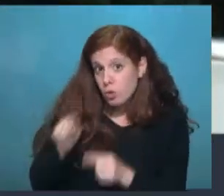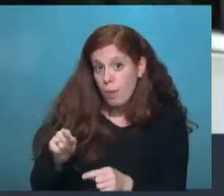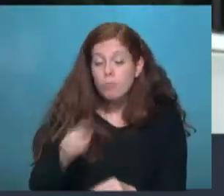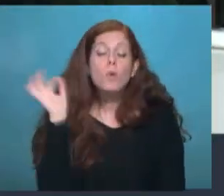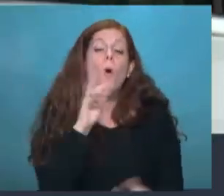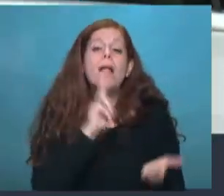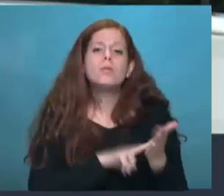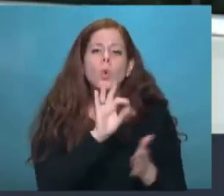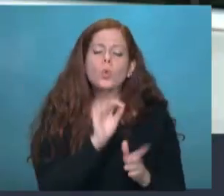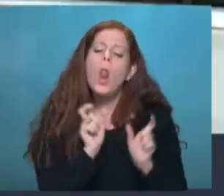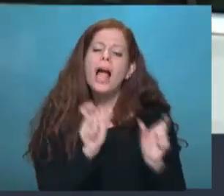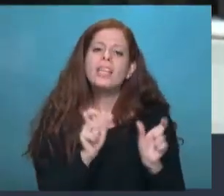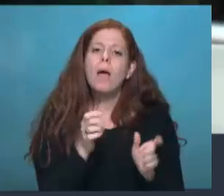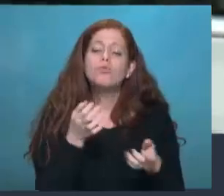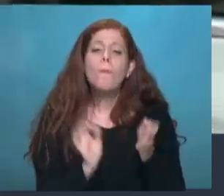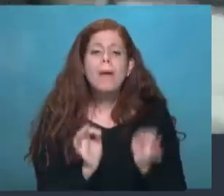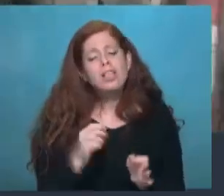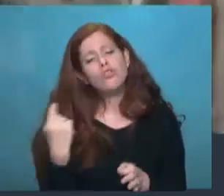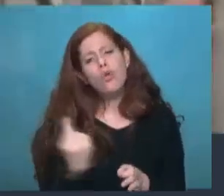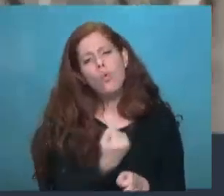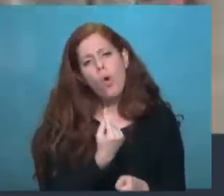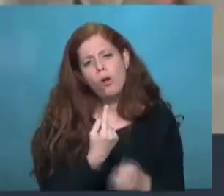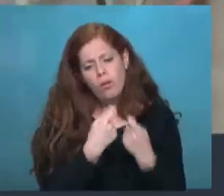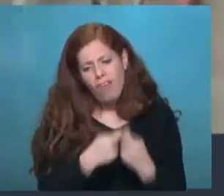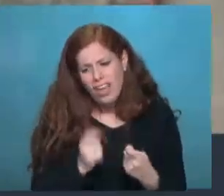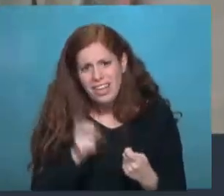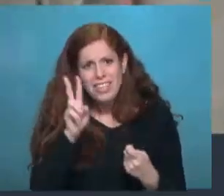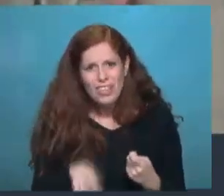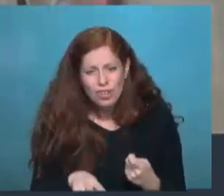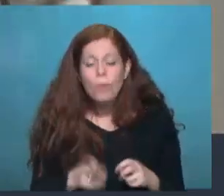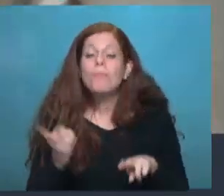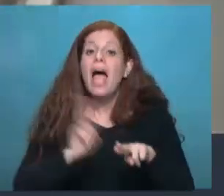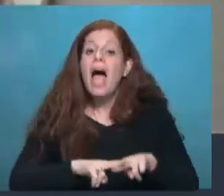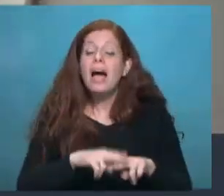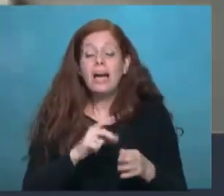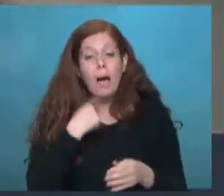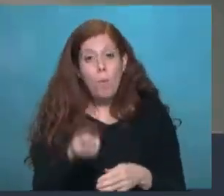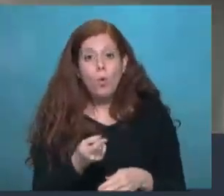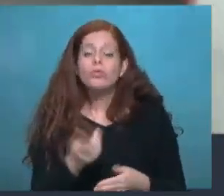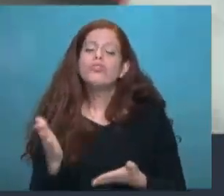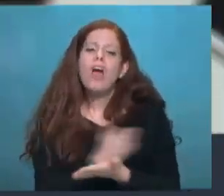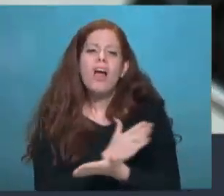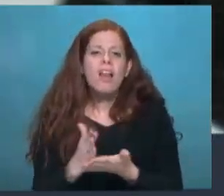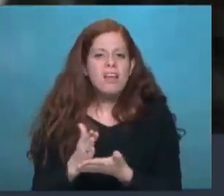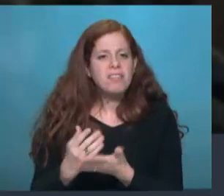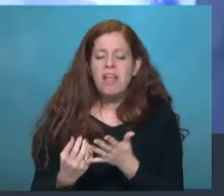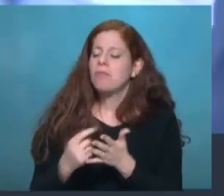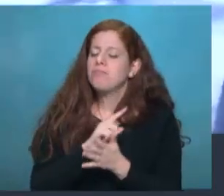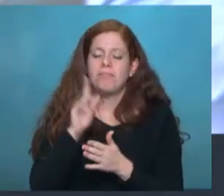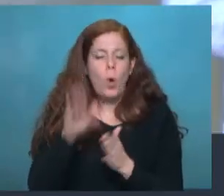בזכותו להגנה משפטית שיש לכל חק. אחר כך גם כתבו בתגובה כי ההחלטה לוקה בחוסר סמכות ובחוסר סבירות